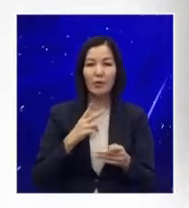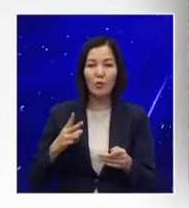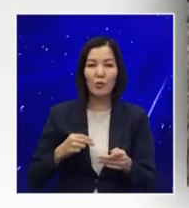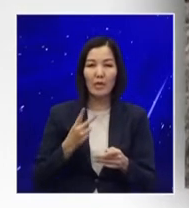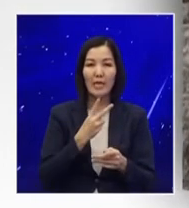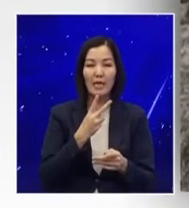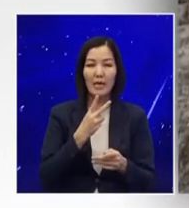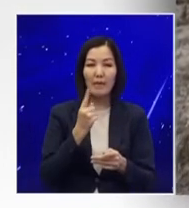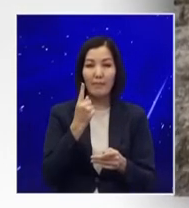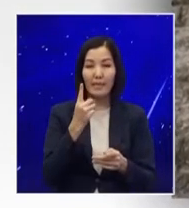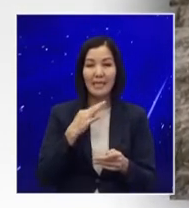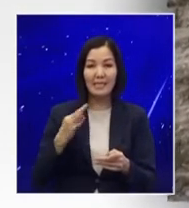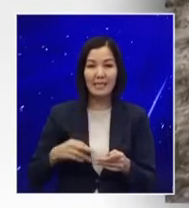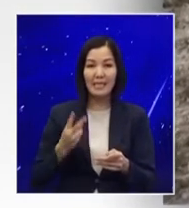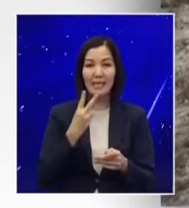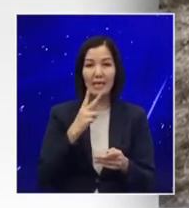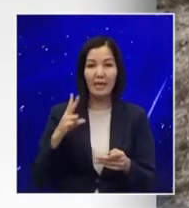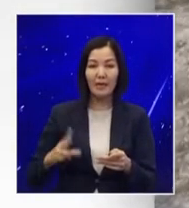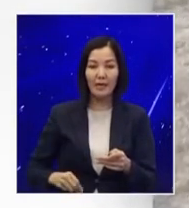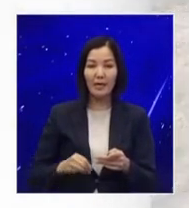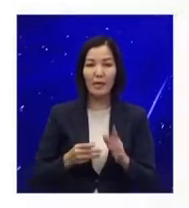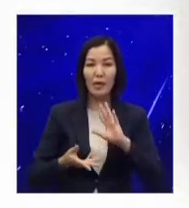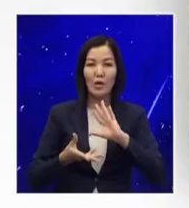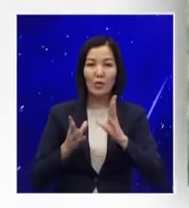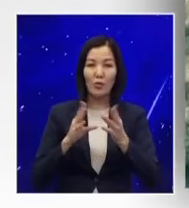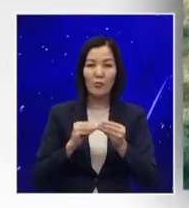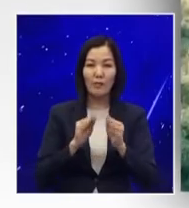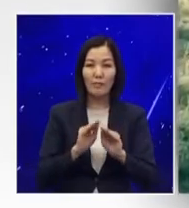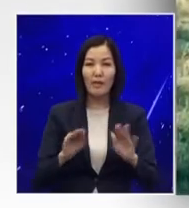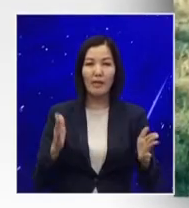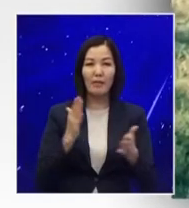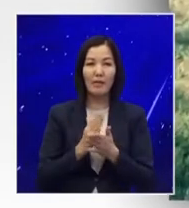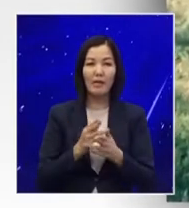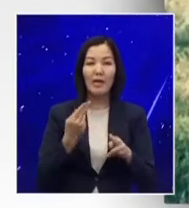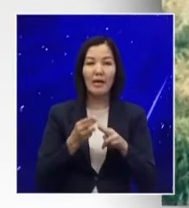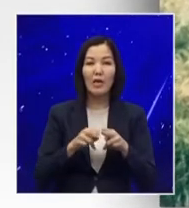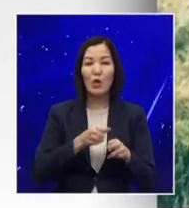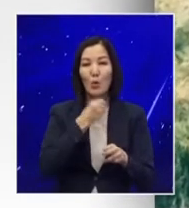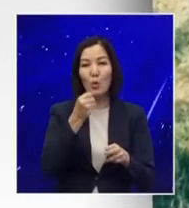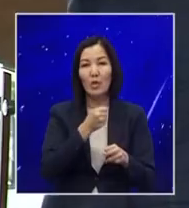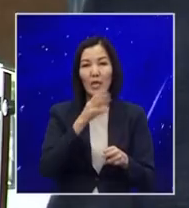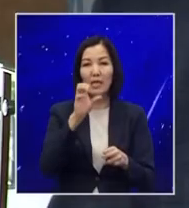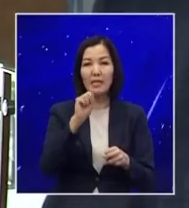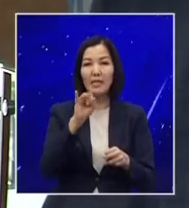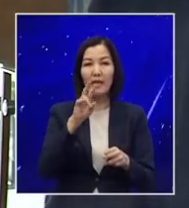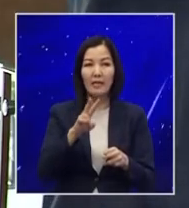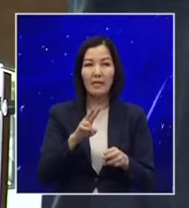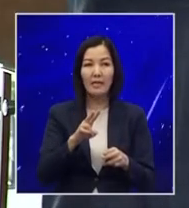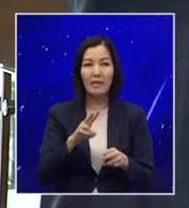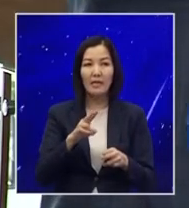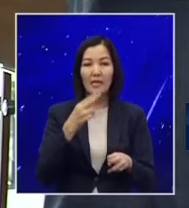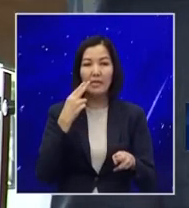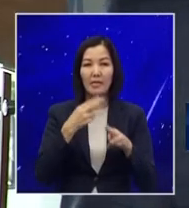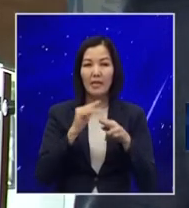қызы, ізін басқан 3 немересі, 4 шөбересі бар. Ең үлкеніміз Сайын, одан кейін ең кіші қарындасымыз міне байрап осы